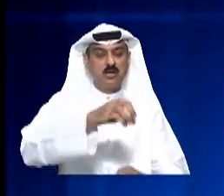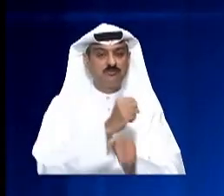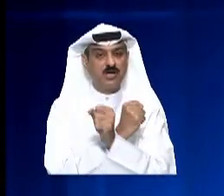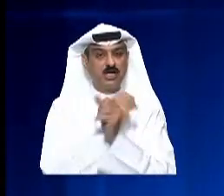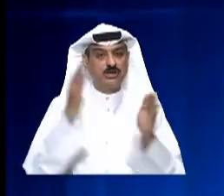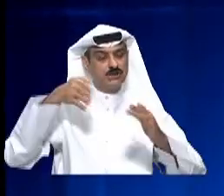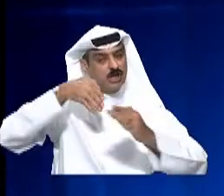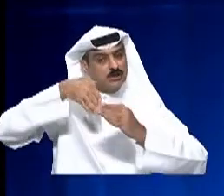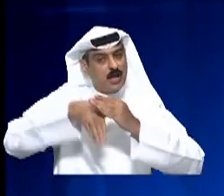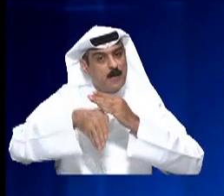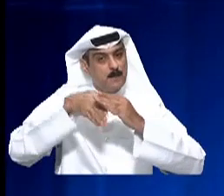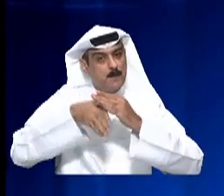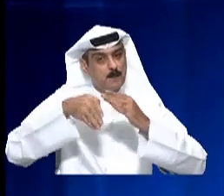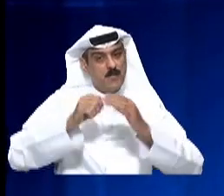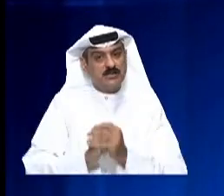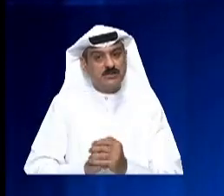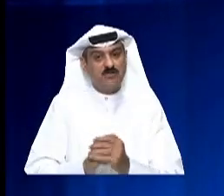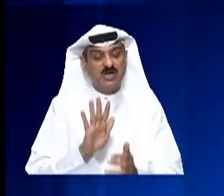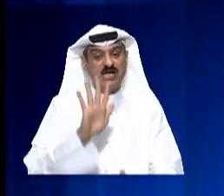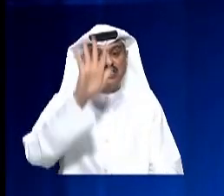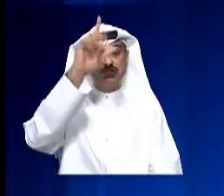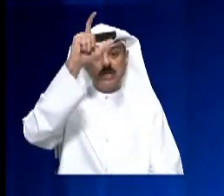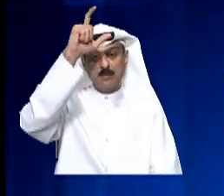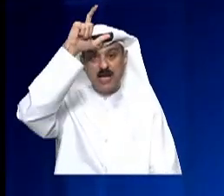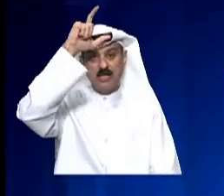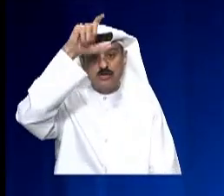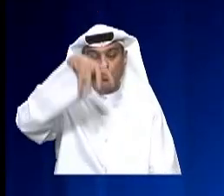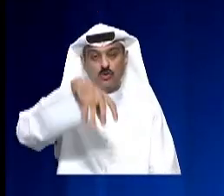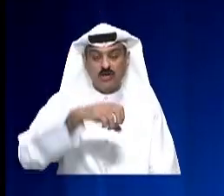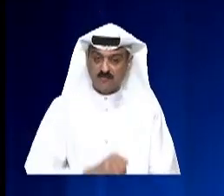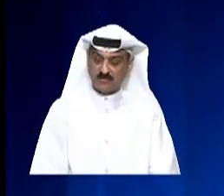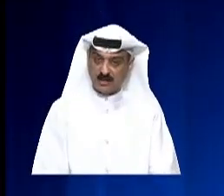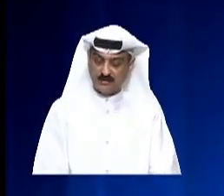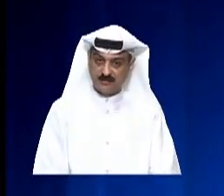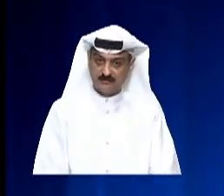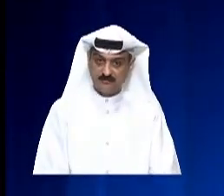منجم للفحم في بارتن شمالي الجمهورية التركية الصديقة.